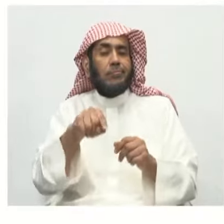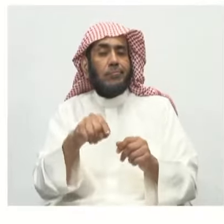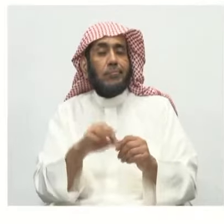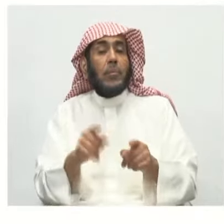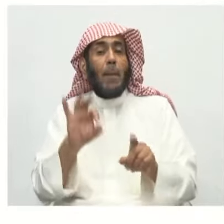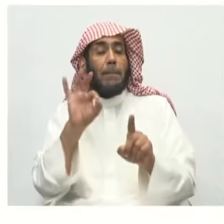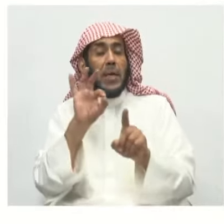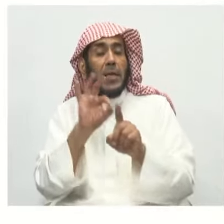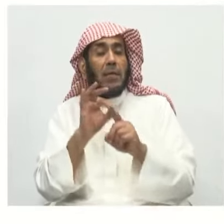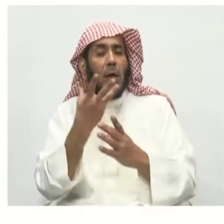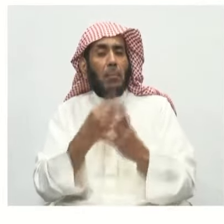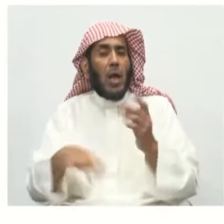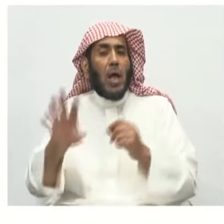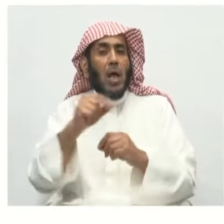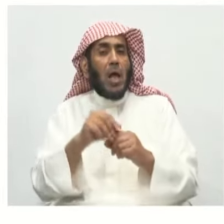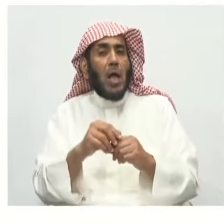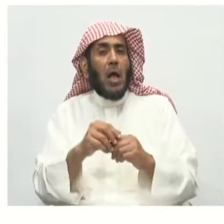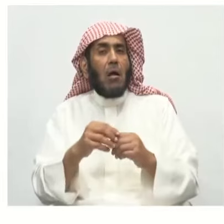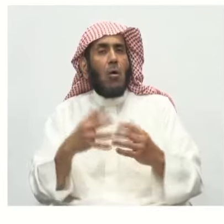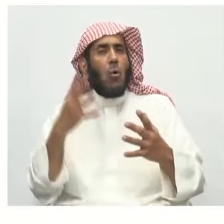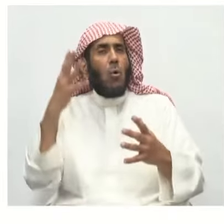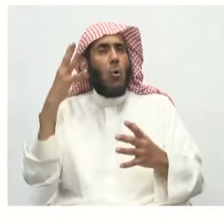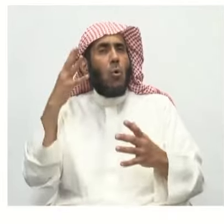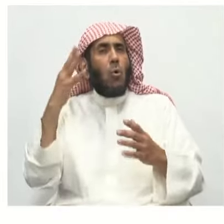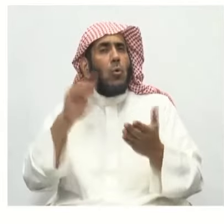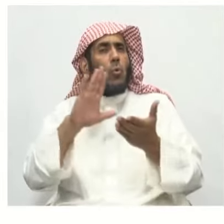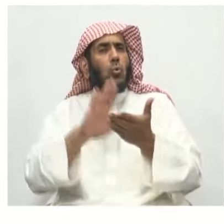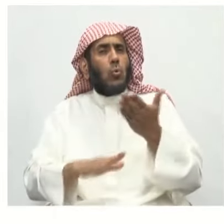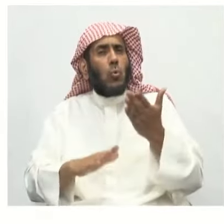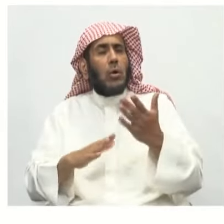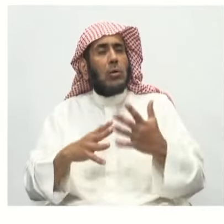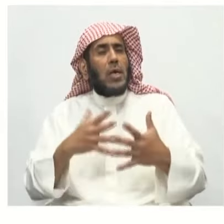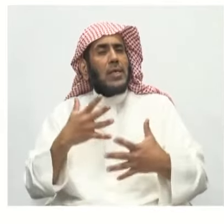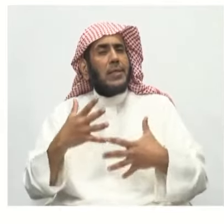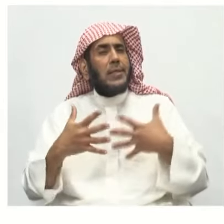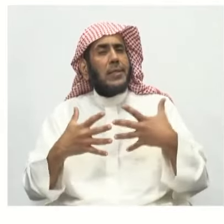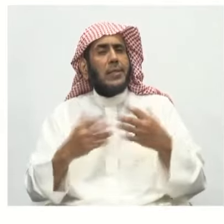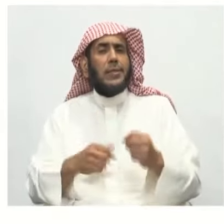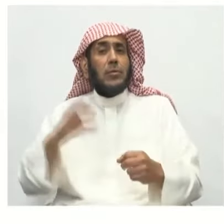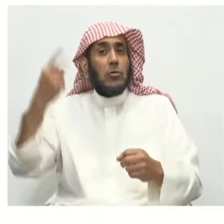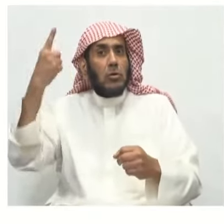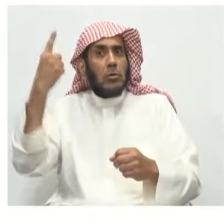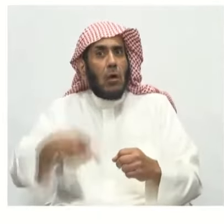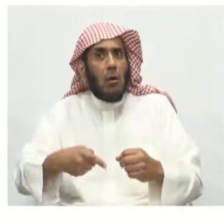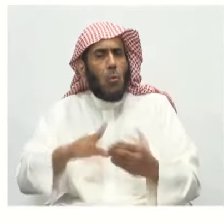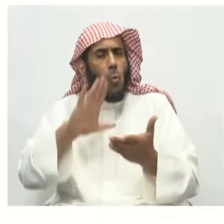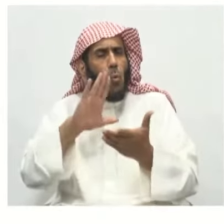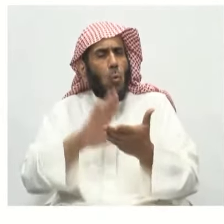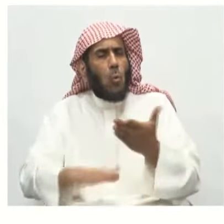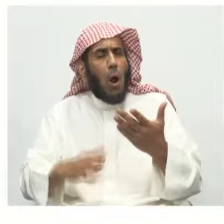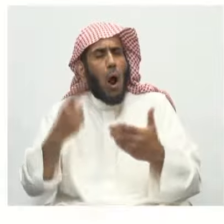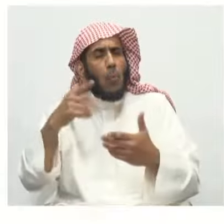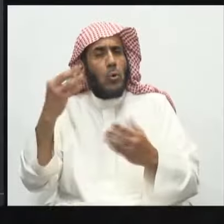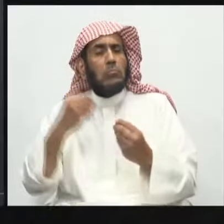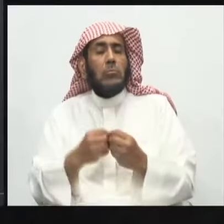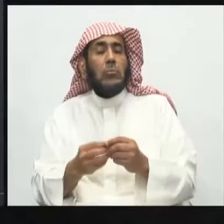اهدافنا ابنائي ان نستشعر خطوره السحر ان نستشعر خطوره السحر